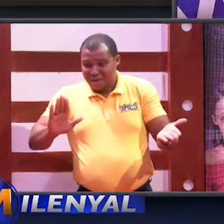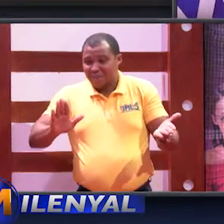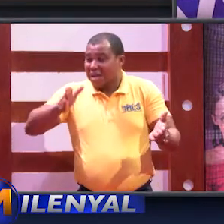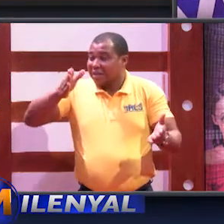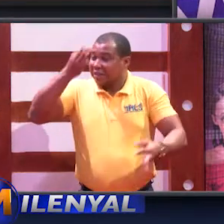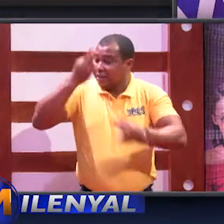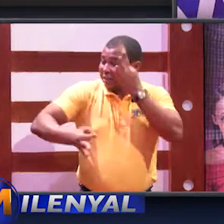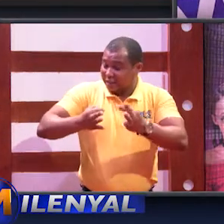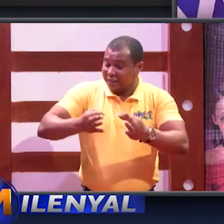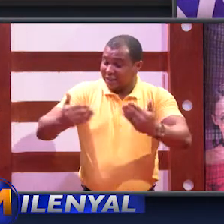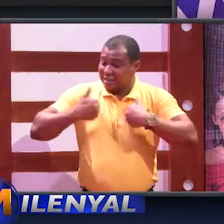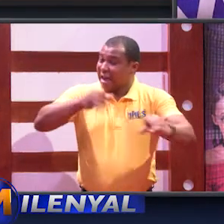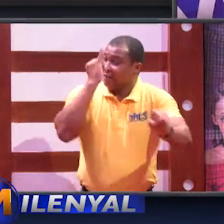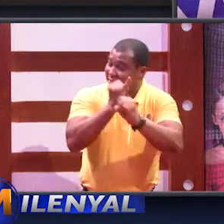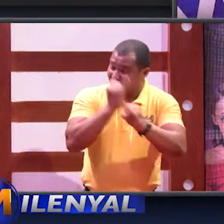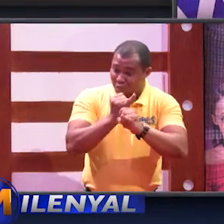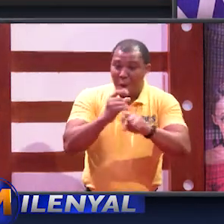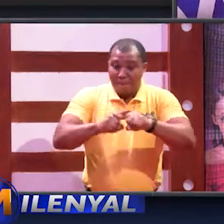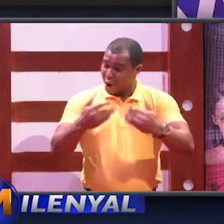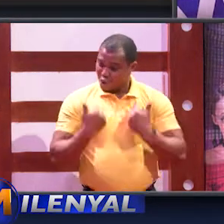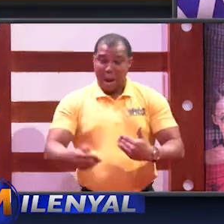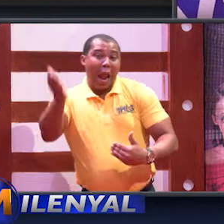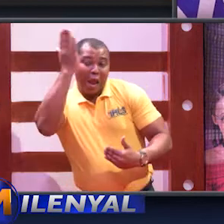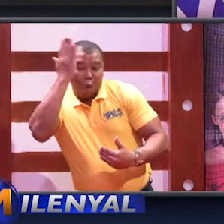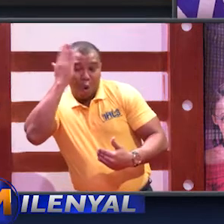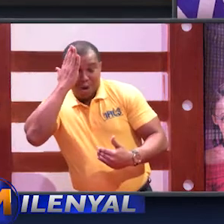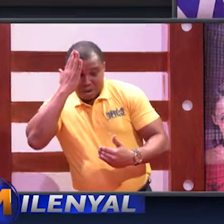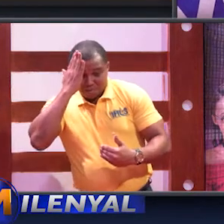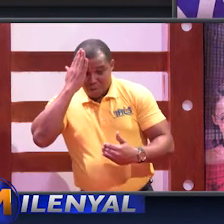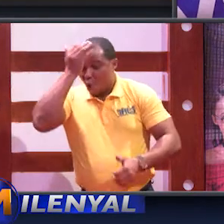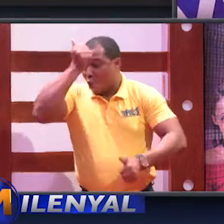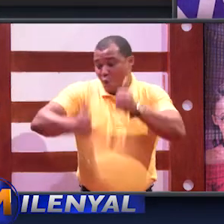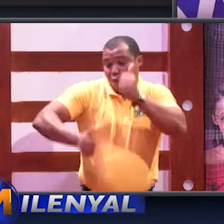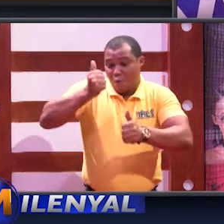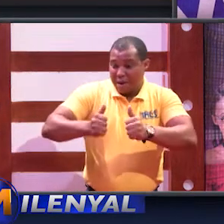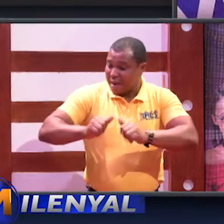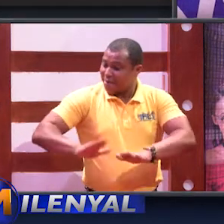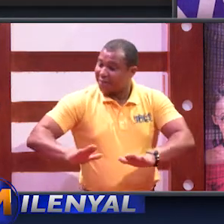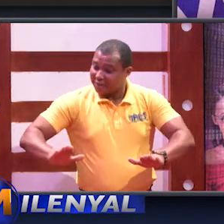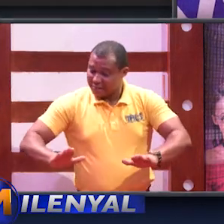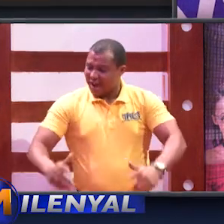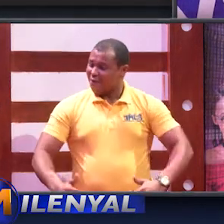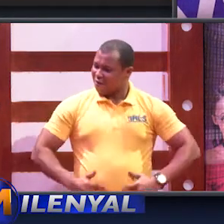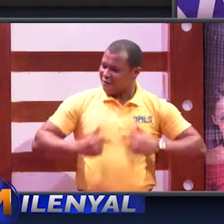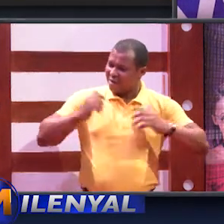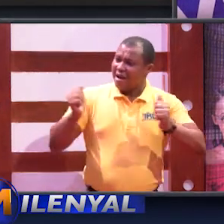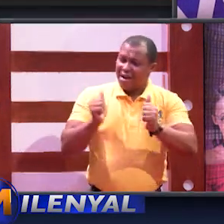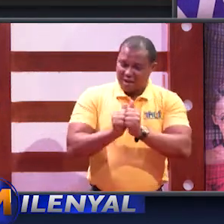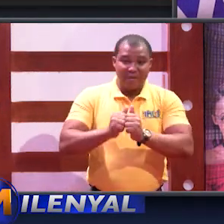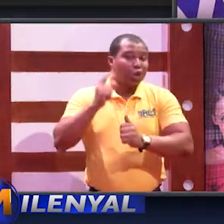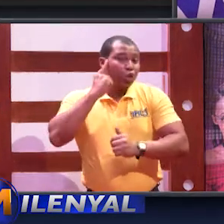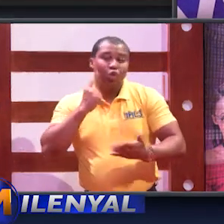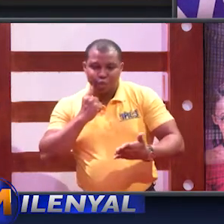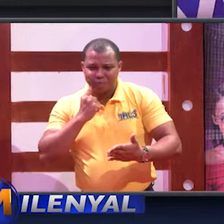qui connaît prend conscience ou bien peut-être qui ont six monde qui vivent avec une déficience. Parce que des fois, c'est difficile